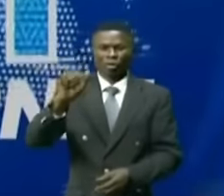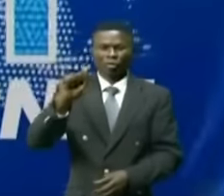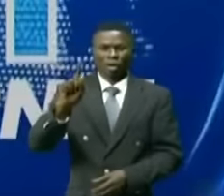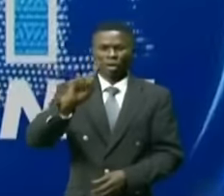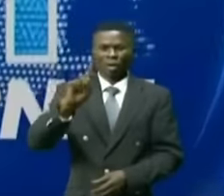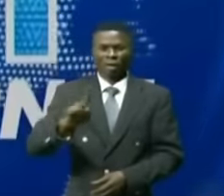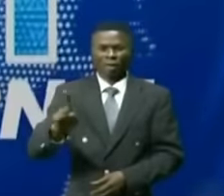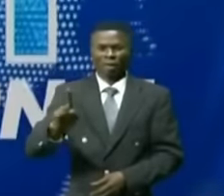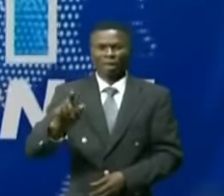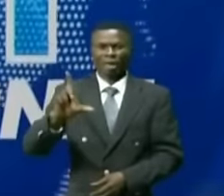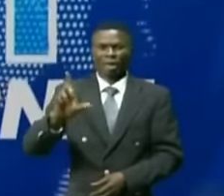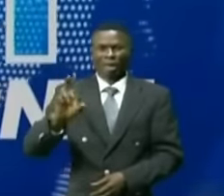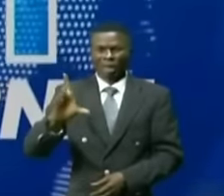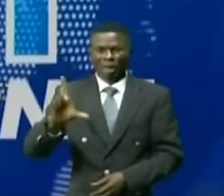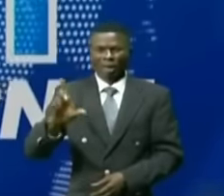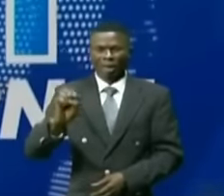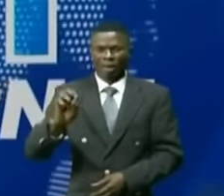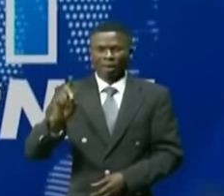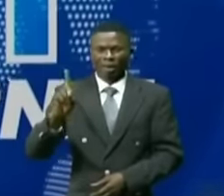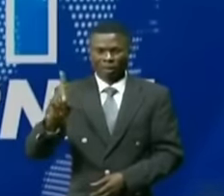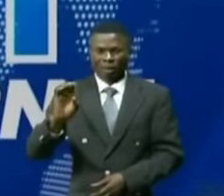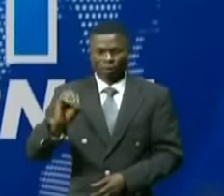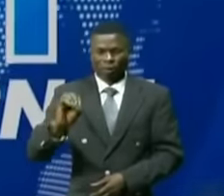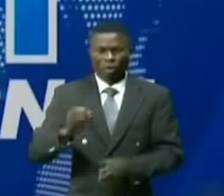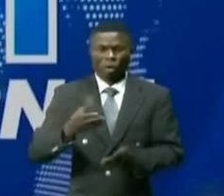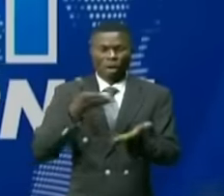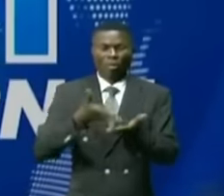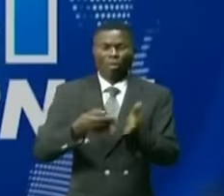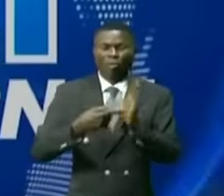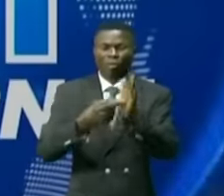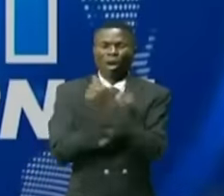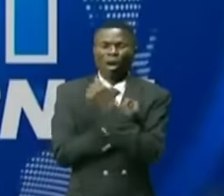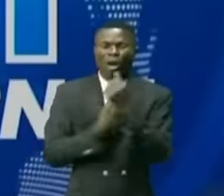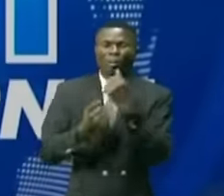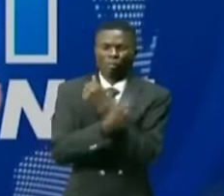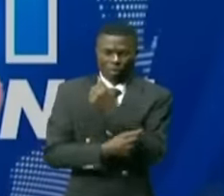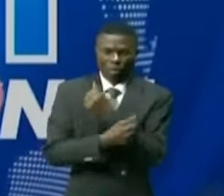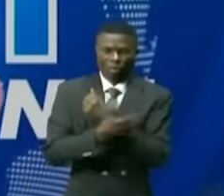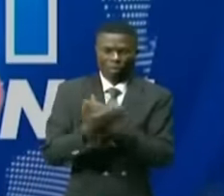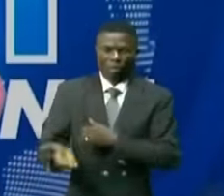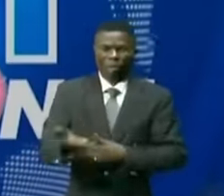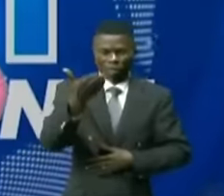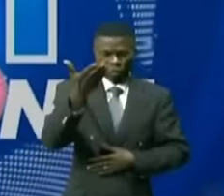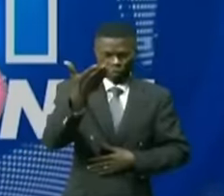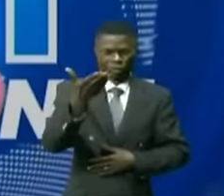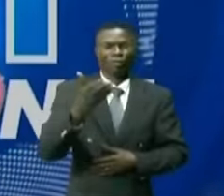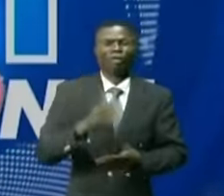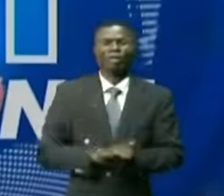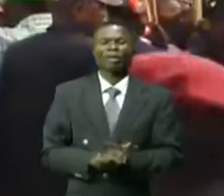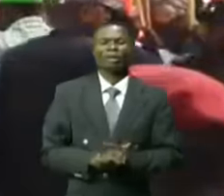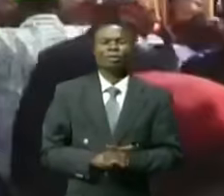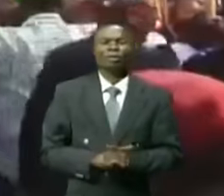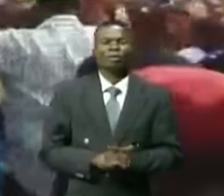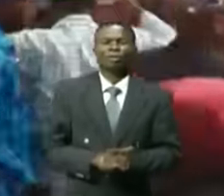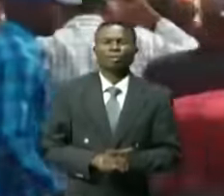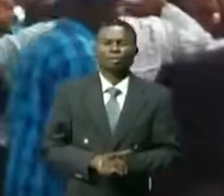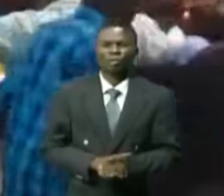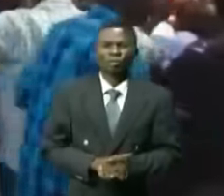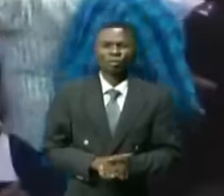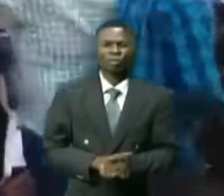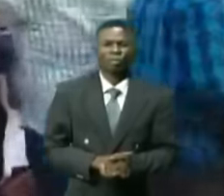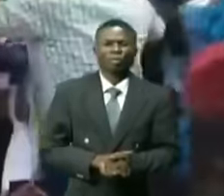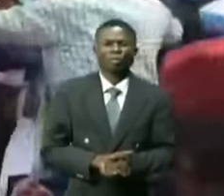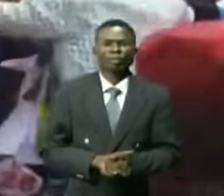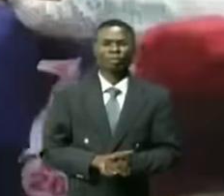mouvement d'autodéfense. Pour lui, c'est une preuve de patriotisme. Reportage de Pierre Kibambi Soumoïsa.